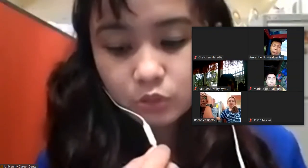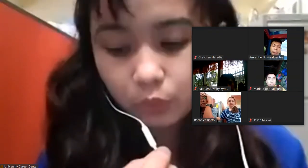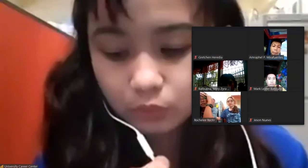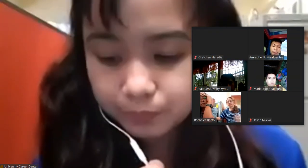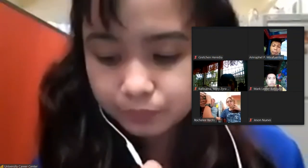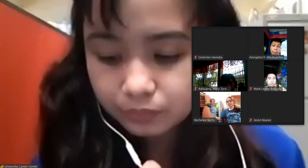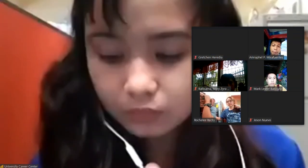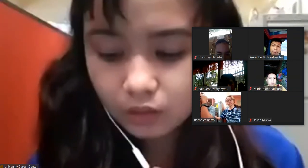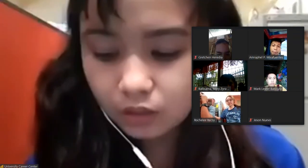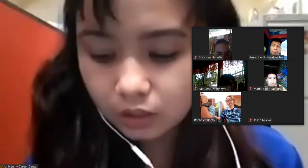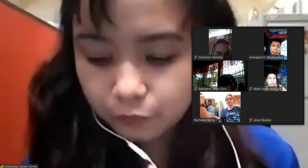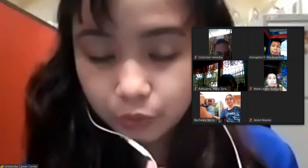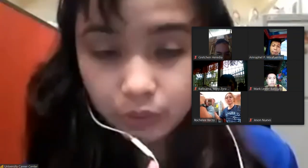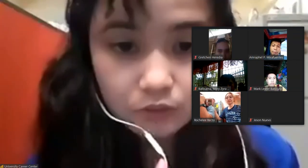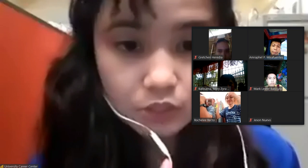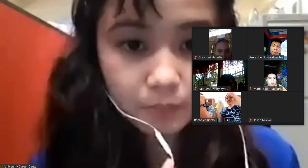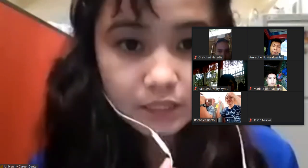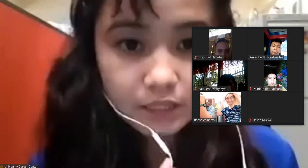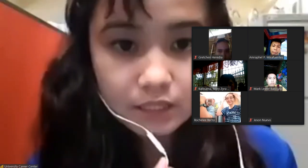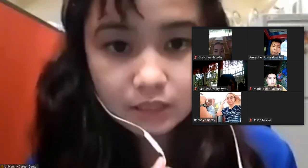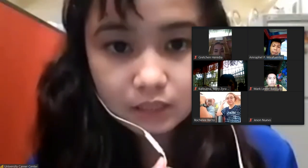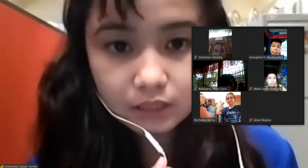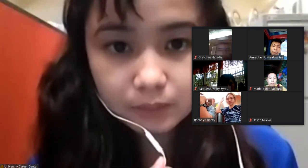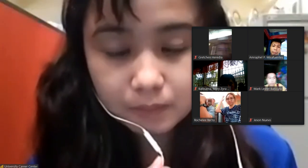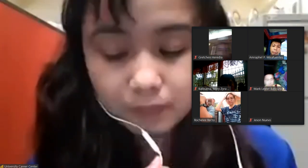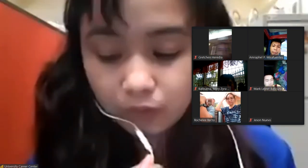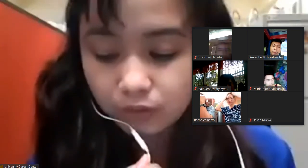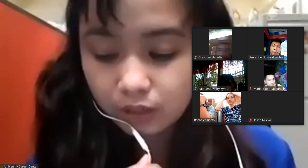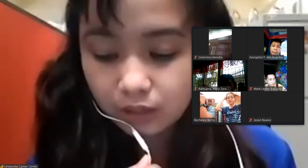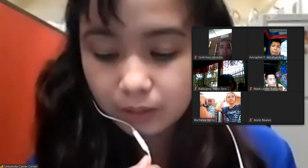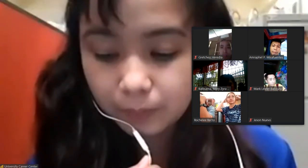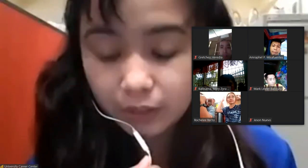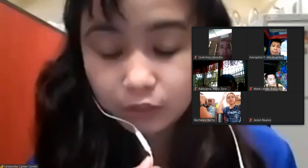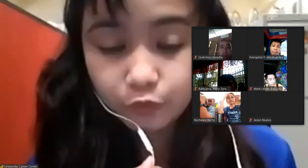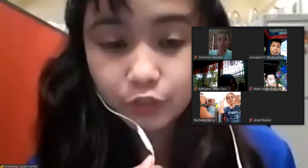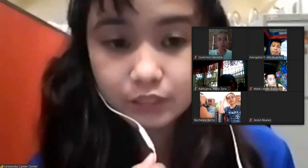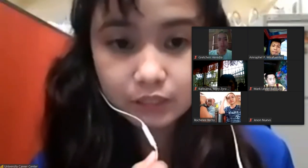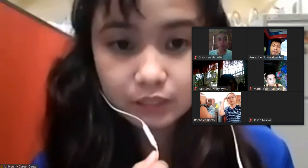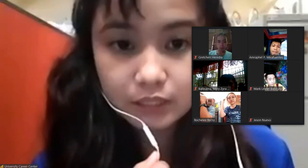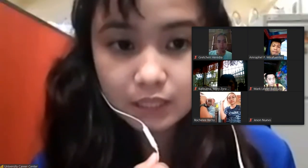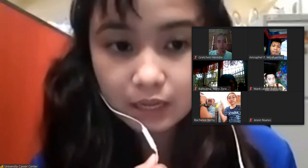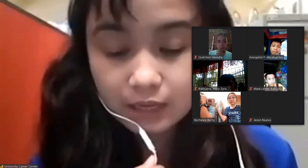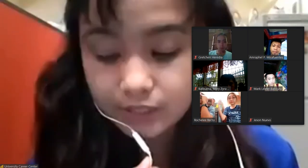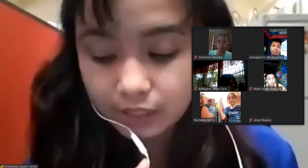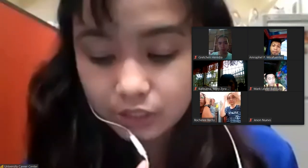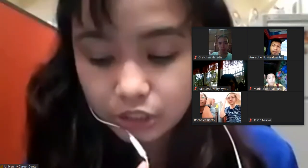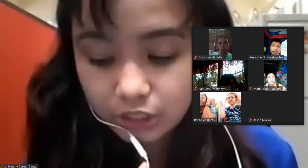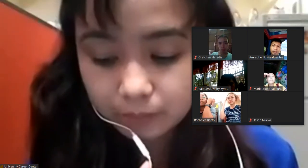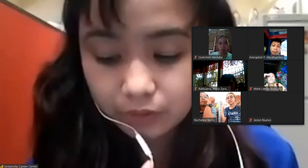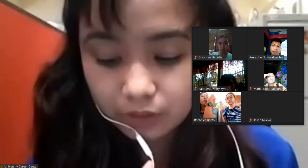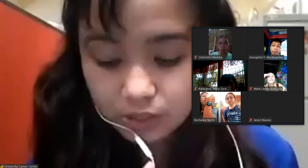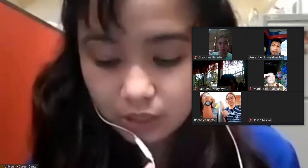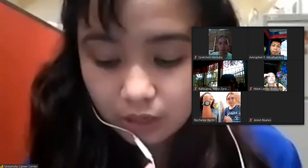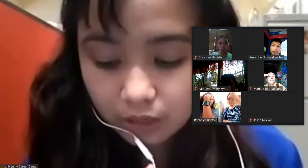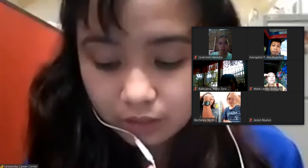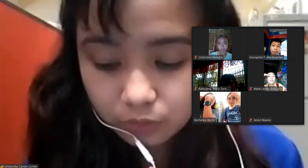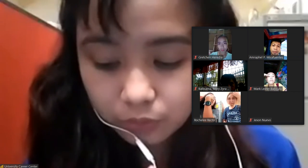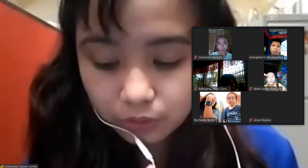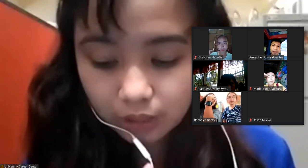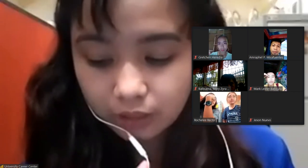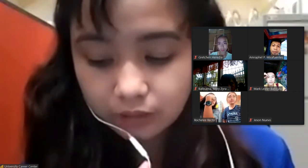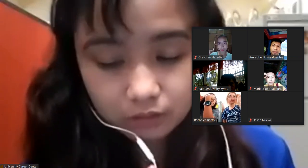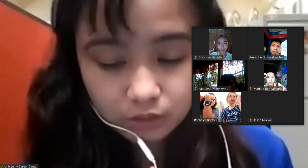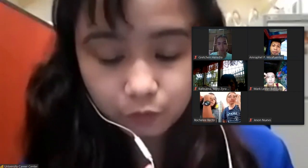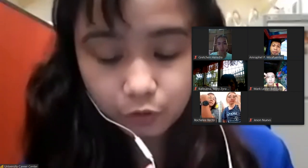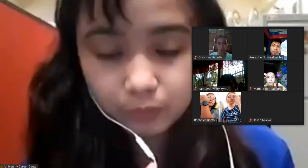So, few announcements. Maong part of your attendance na ang screenshot because the